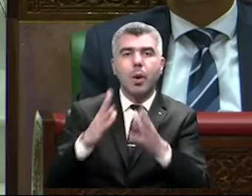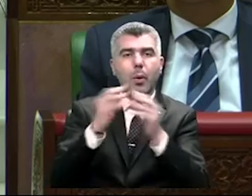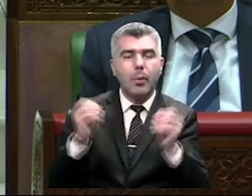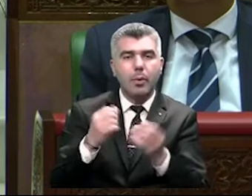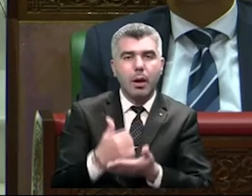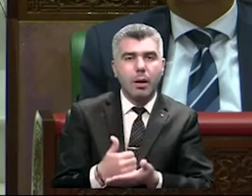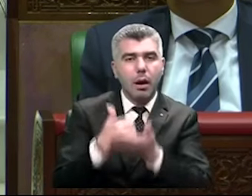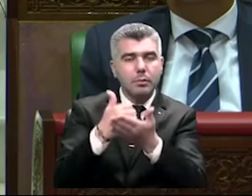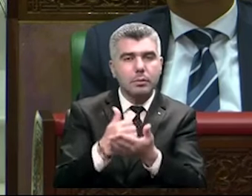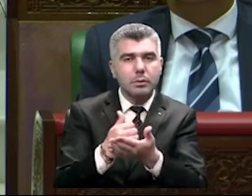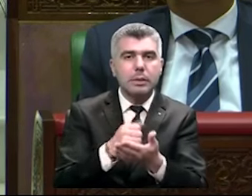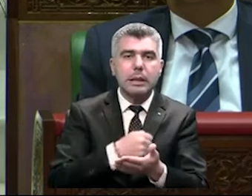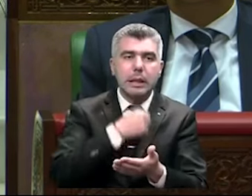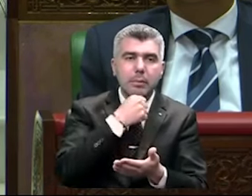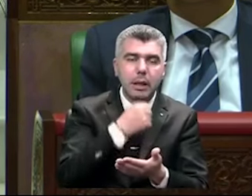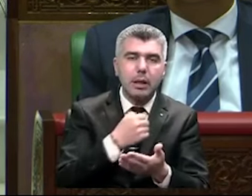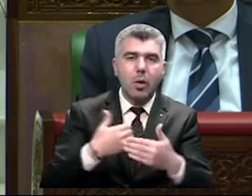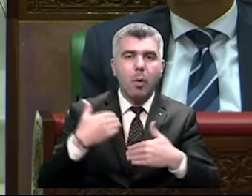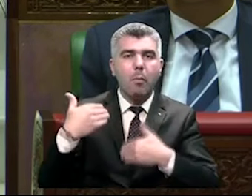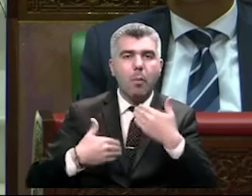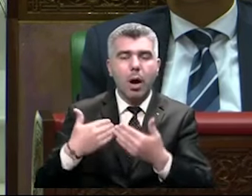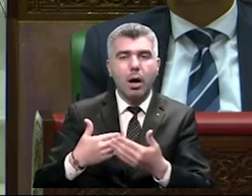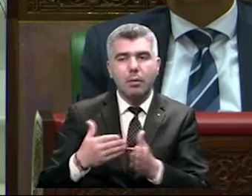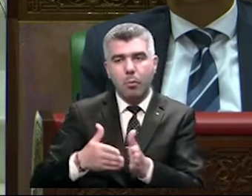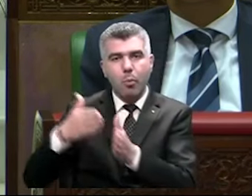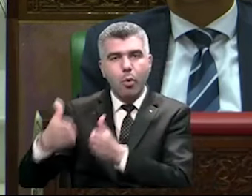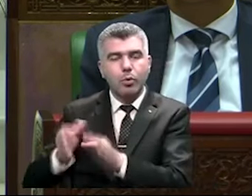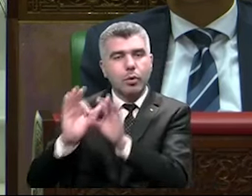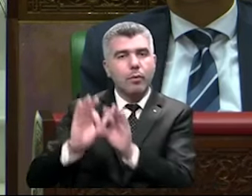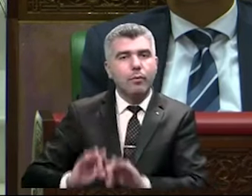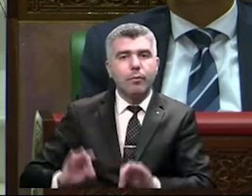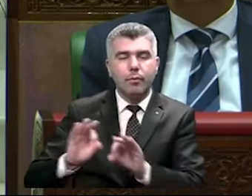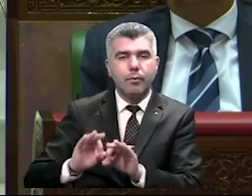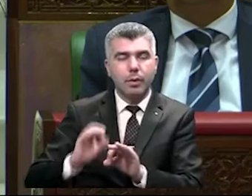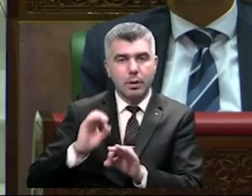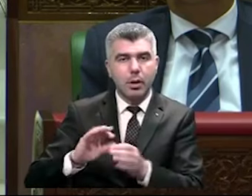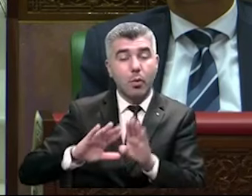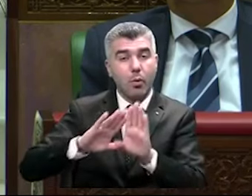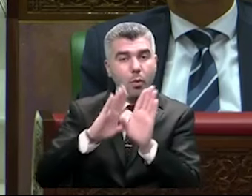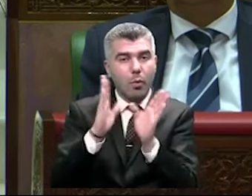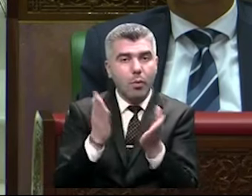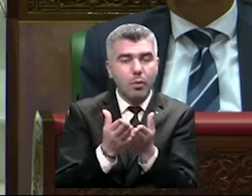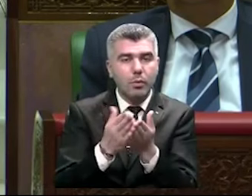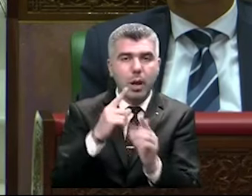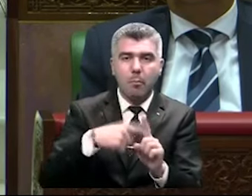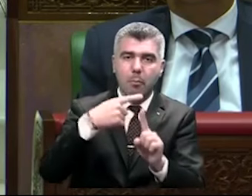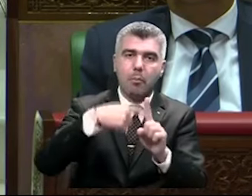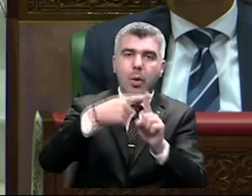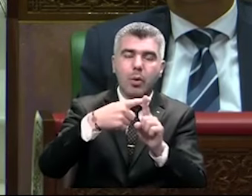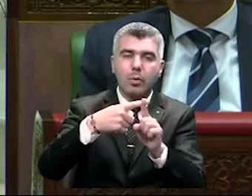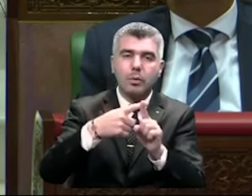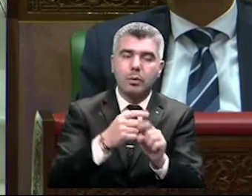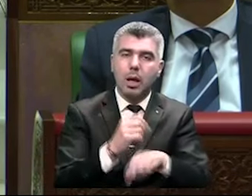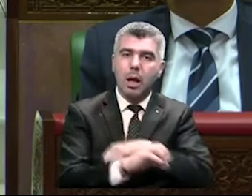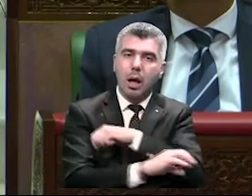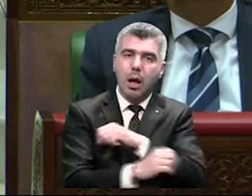الخدمات الخاصه بالمسنين والاشخاص في وضعيه اعاقه واستمرار كذلك مشكل الامتعه في ظل كل هذا يزداد الضغط على العمال